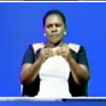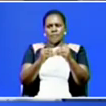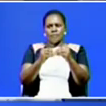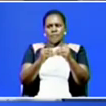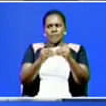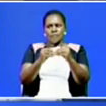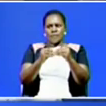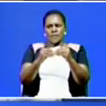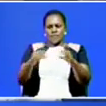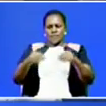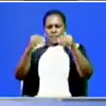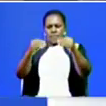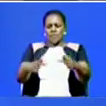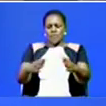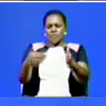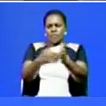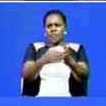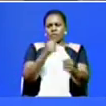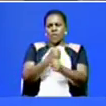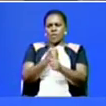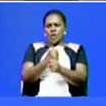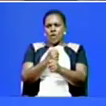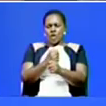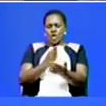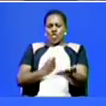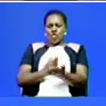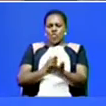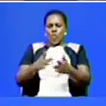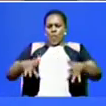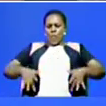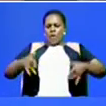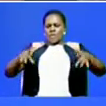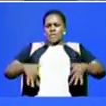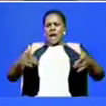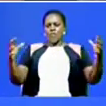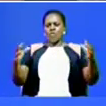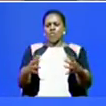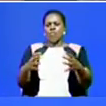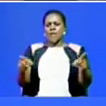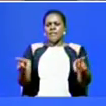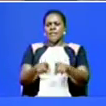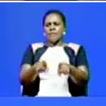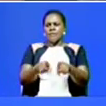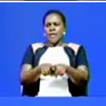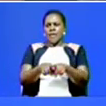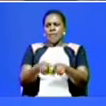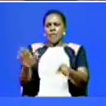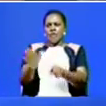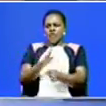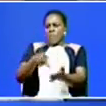to suspend staff using WhatsApp forums and still maintain them on full